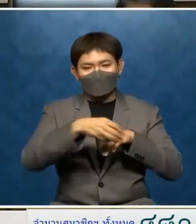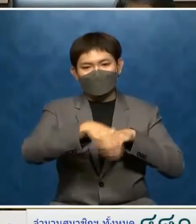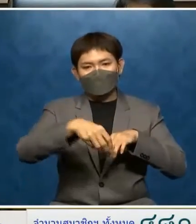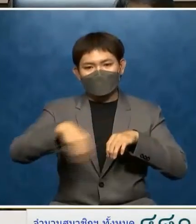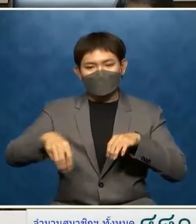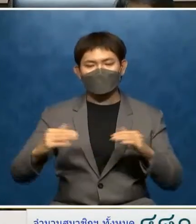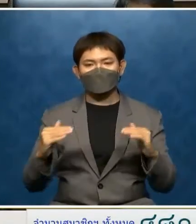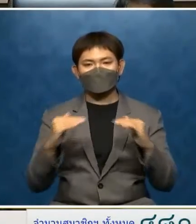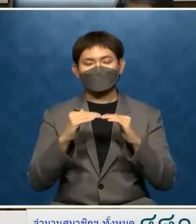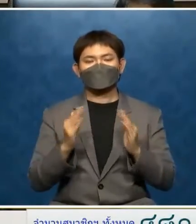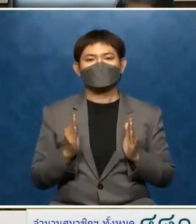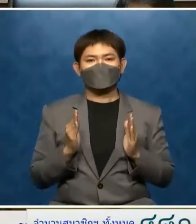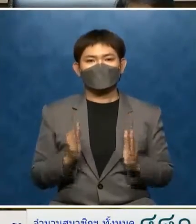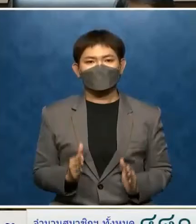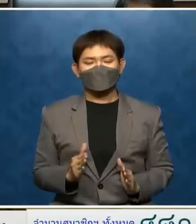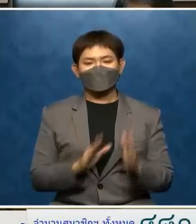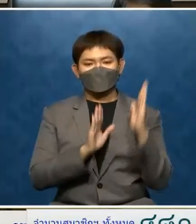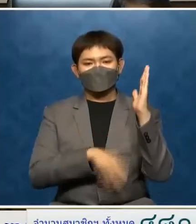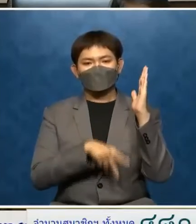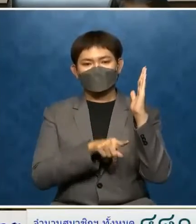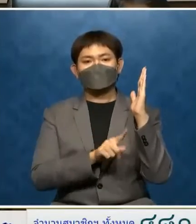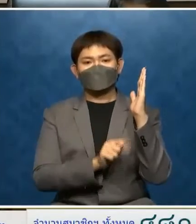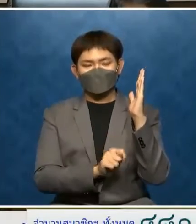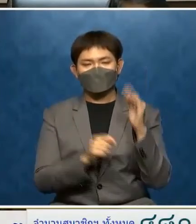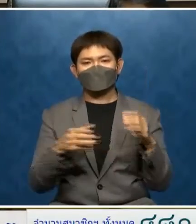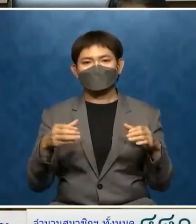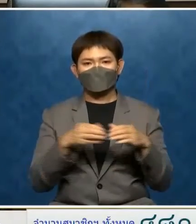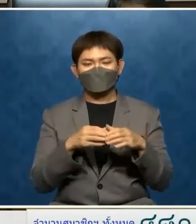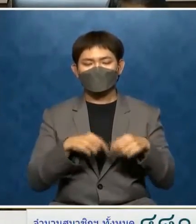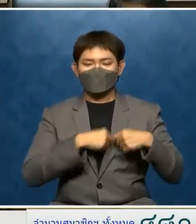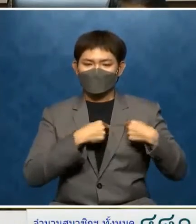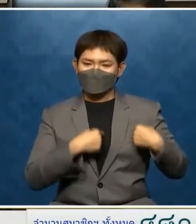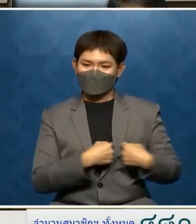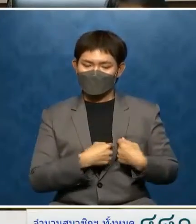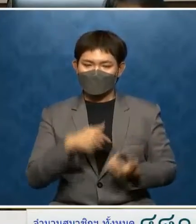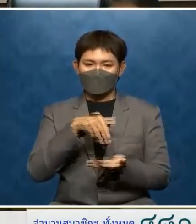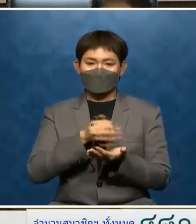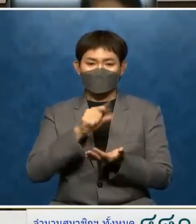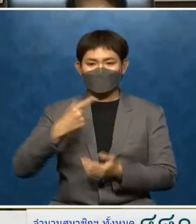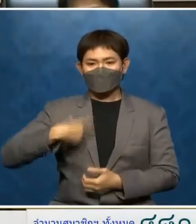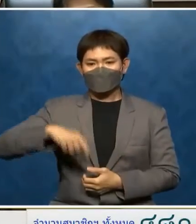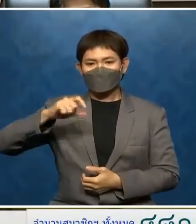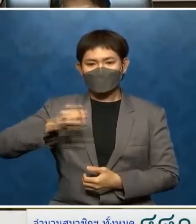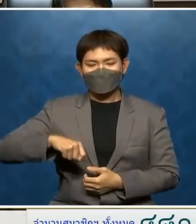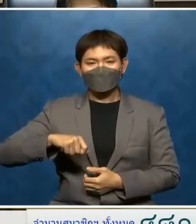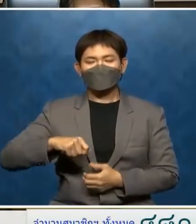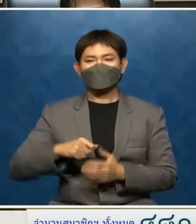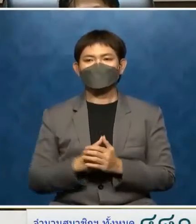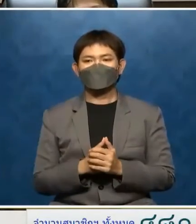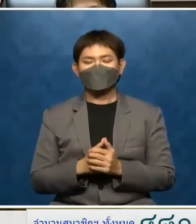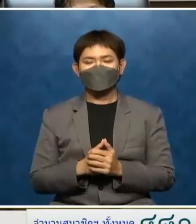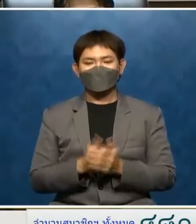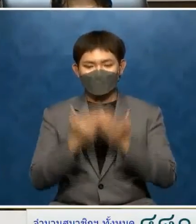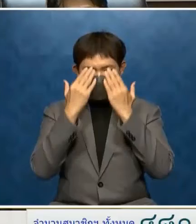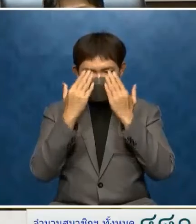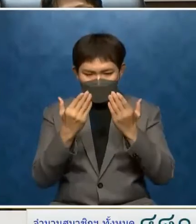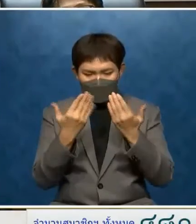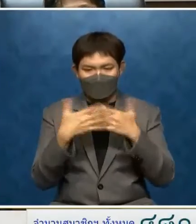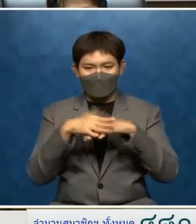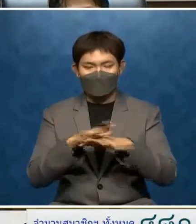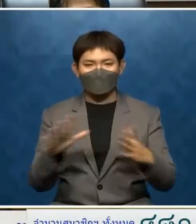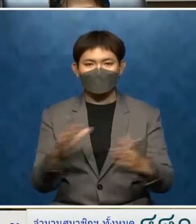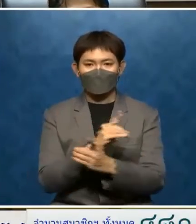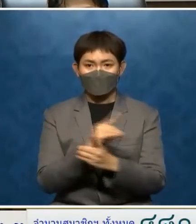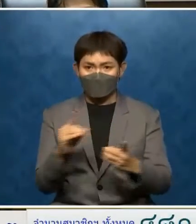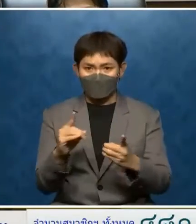่าย สิทธิมนษชน ปาตานีกล่มด้วยใจ สุทนใความมสลิม และมุณธประสาวดาธรรมค่ะมีกศึก